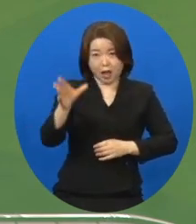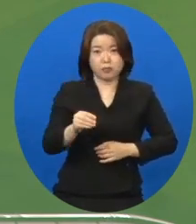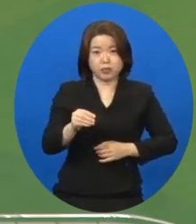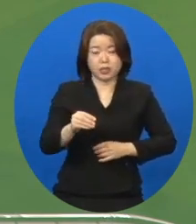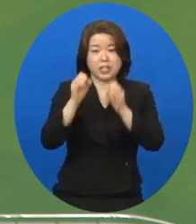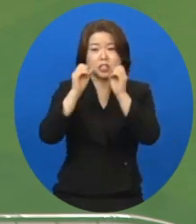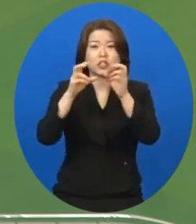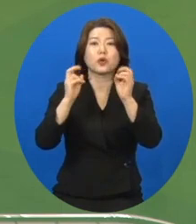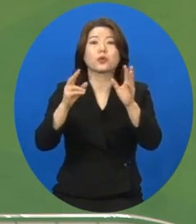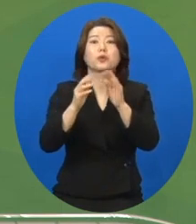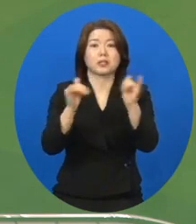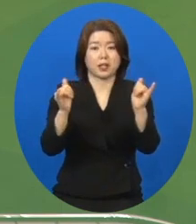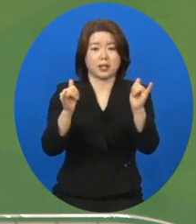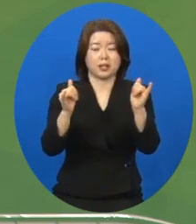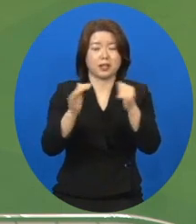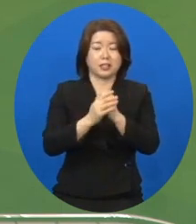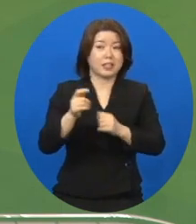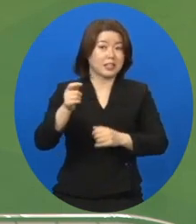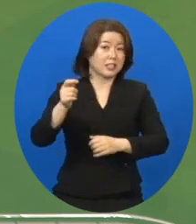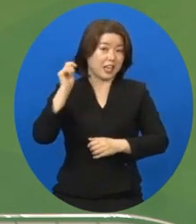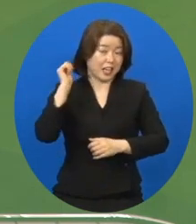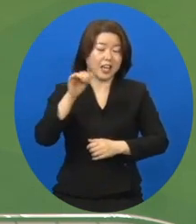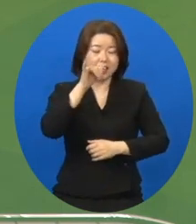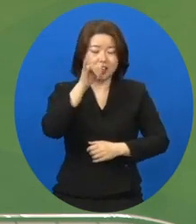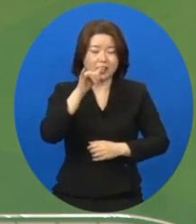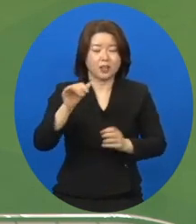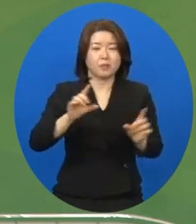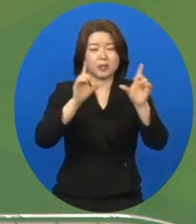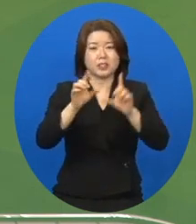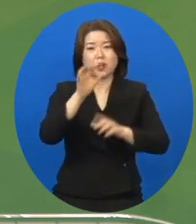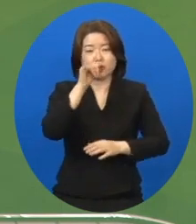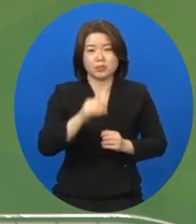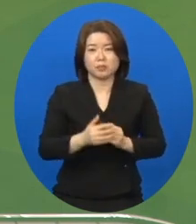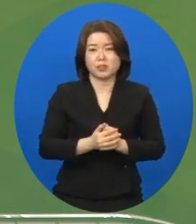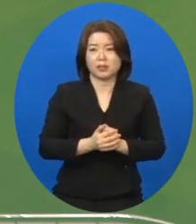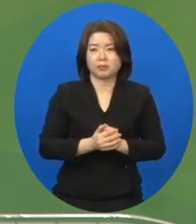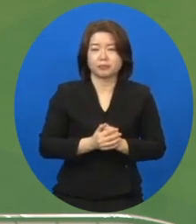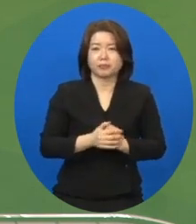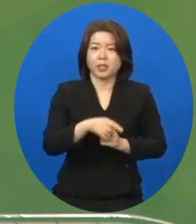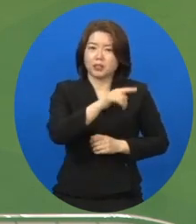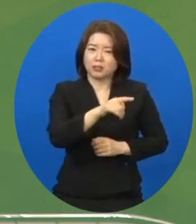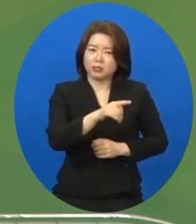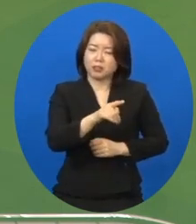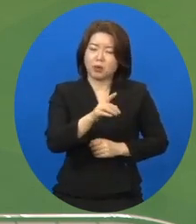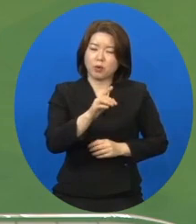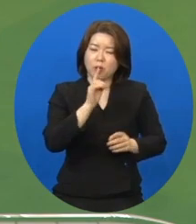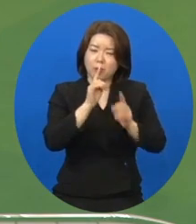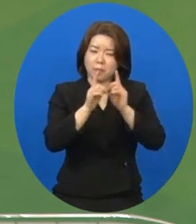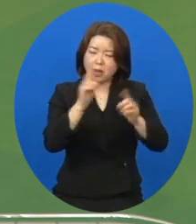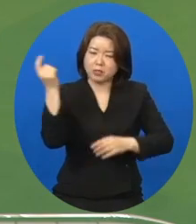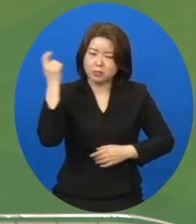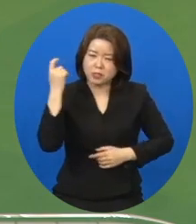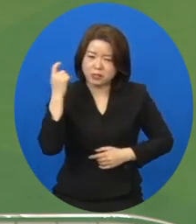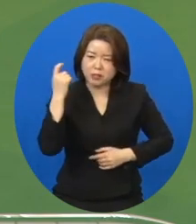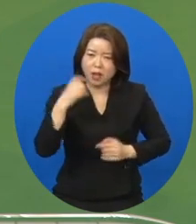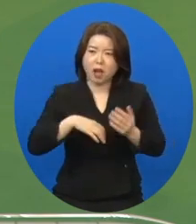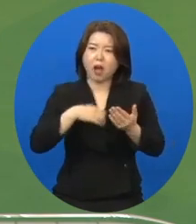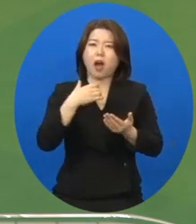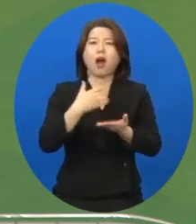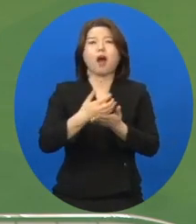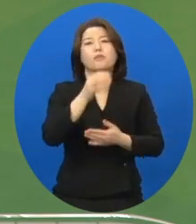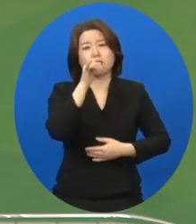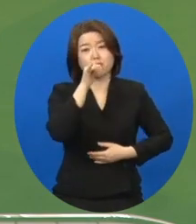계셔요. 그 선교사님 말씀을 들으면서 참 도전 받은 게 있습니다.